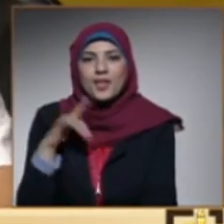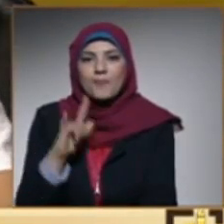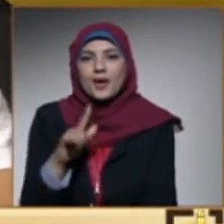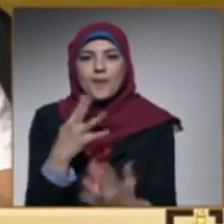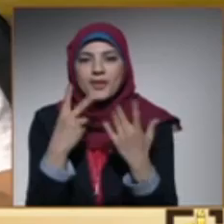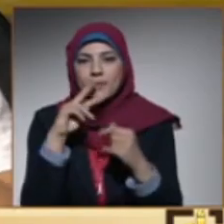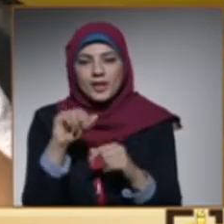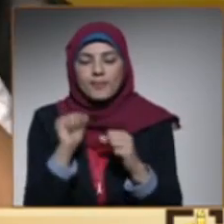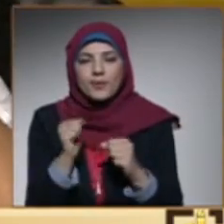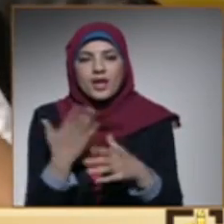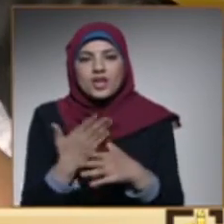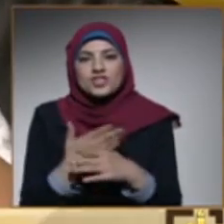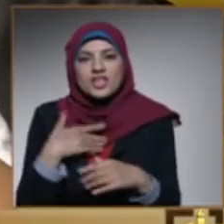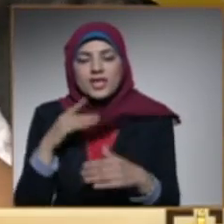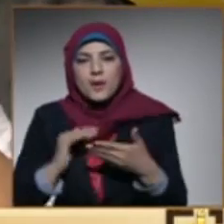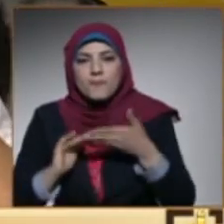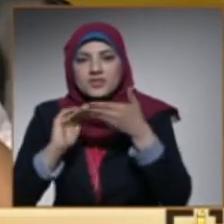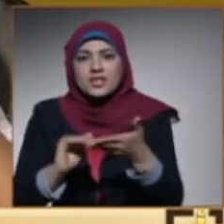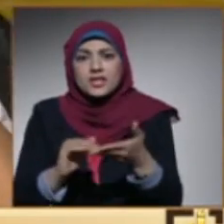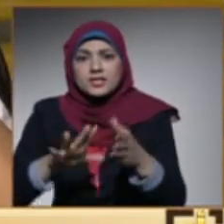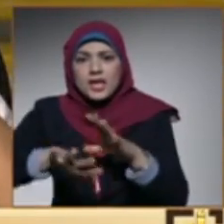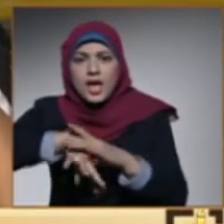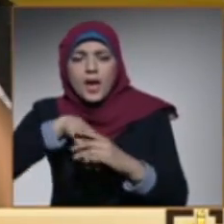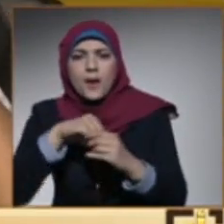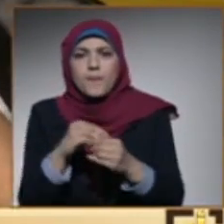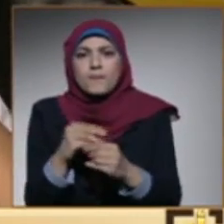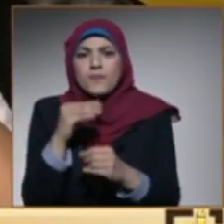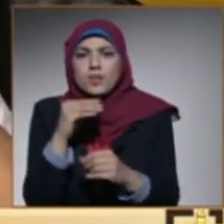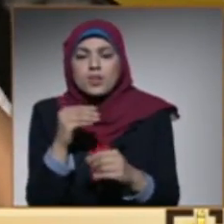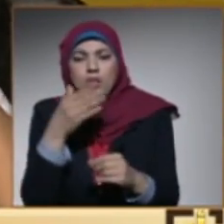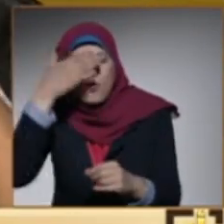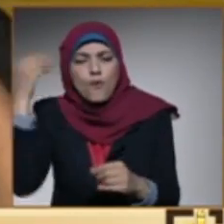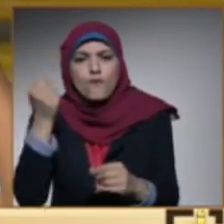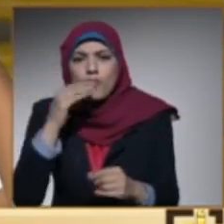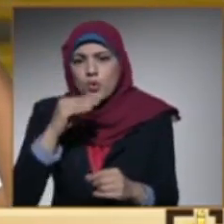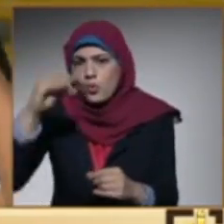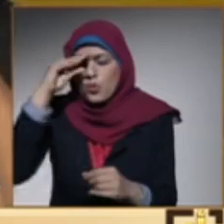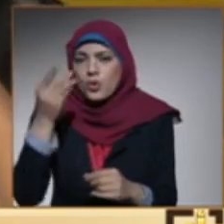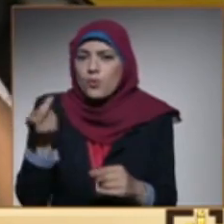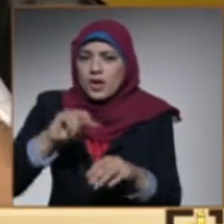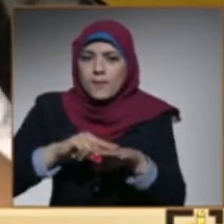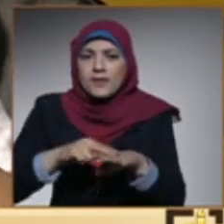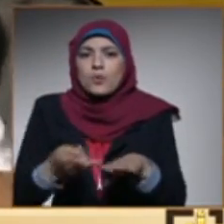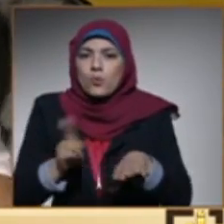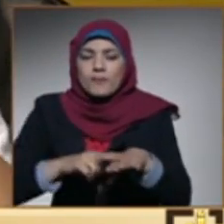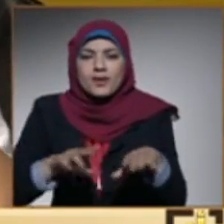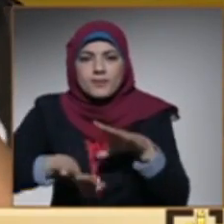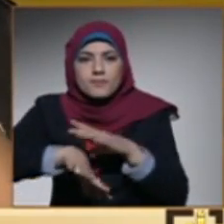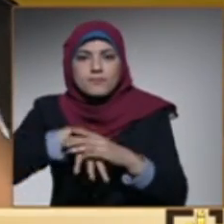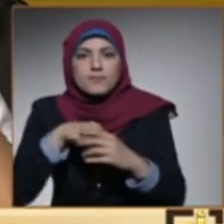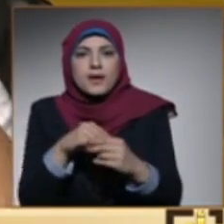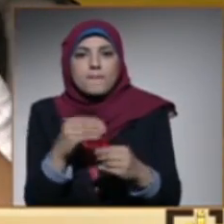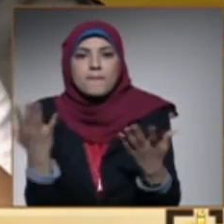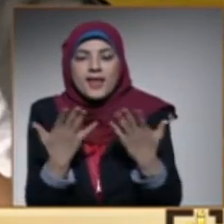هي بتساعدني حاجات، بتساعدني القرآن وبتساعدني في حاجات حلوة في جوه.